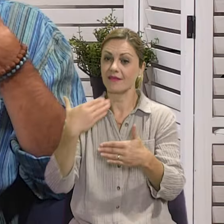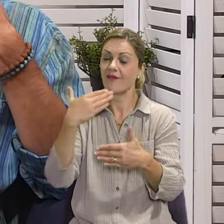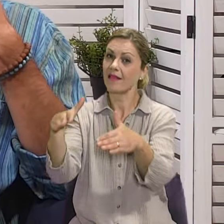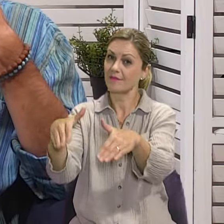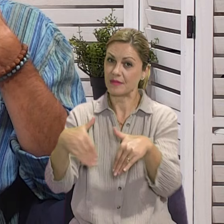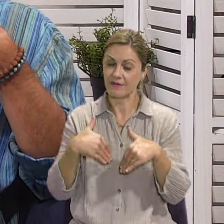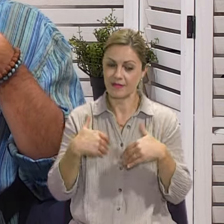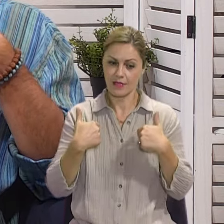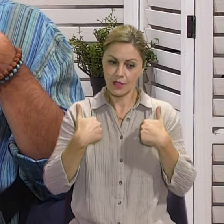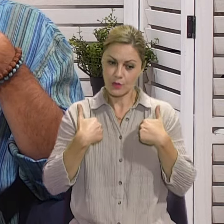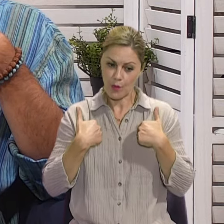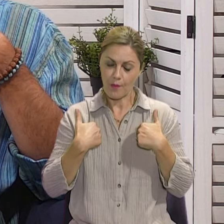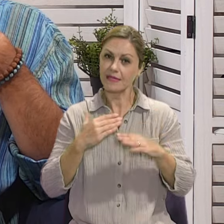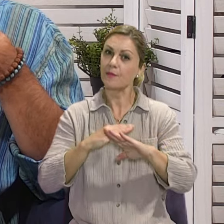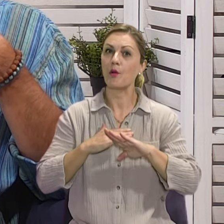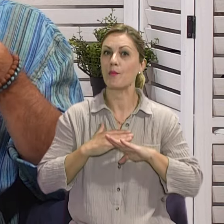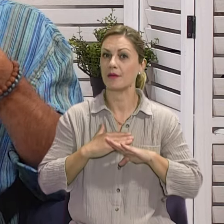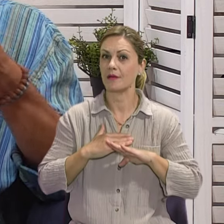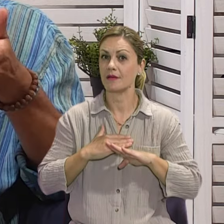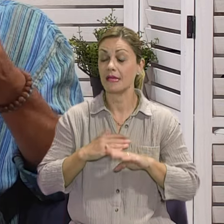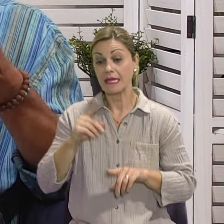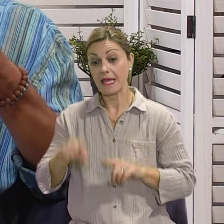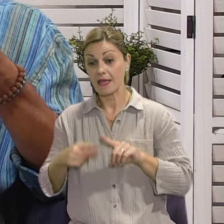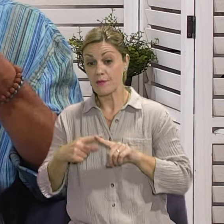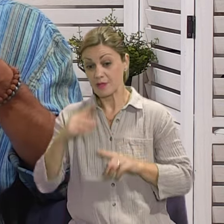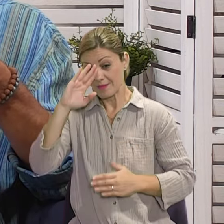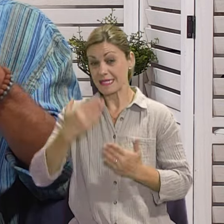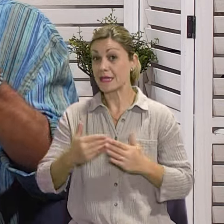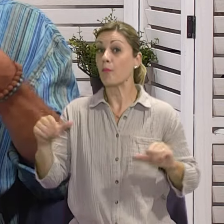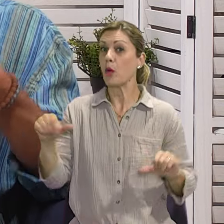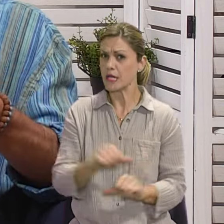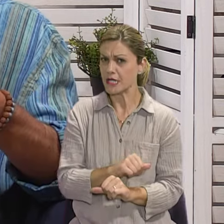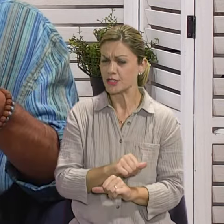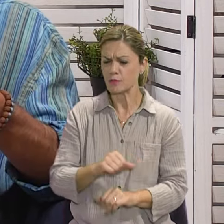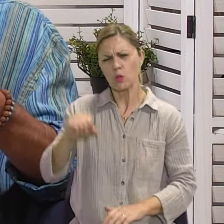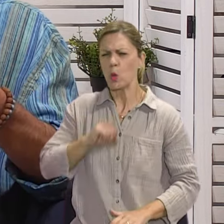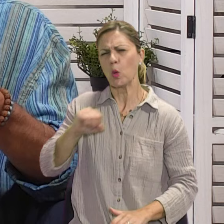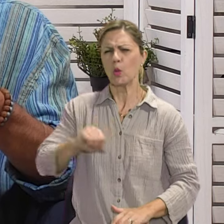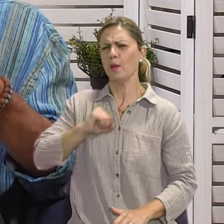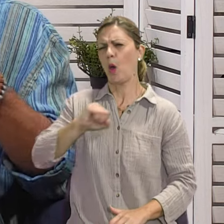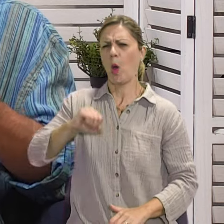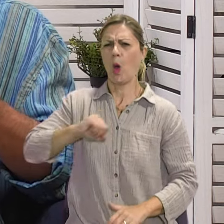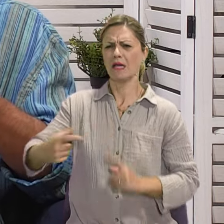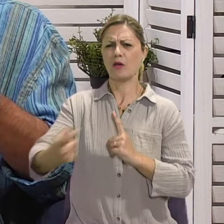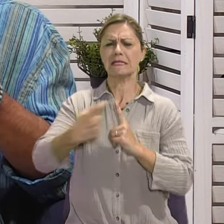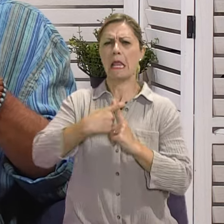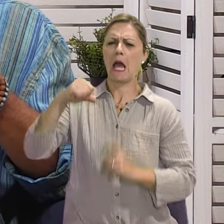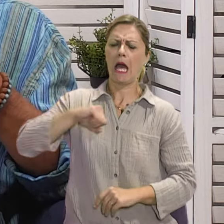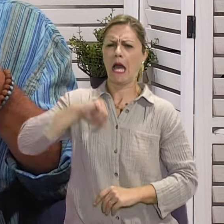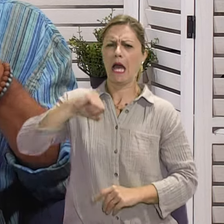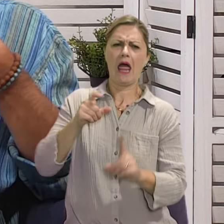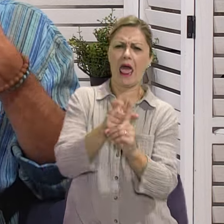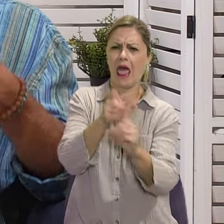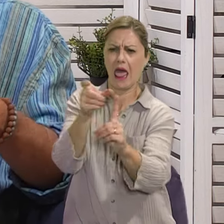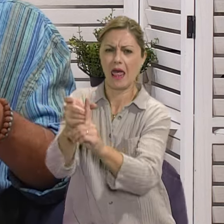i ja dan danas me uhvati da sam se negdje previše trudio, a šta se više trudi, što ti više izmiče.